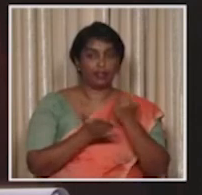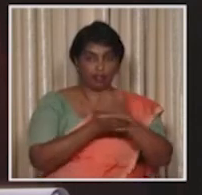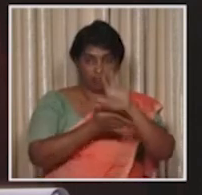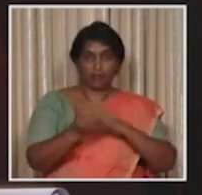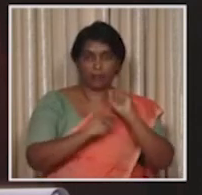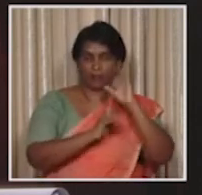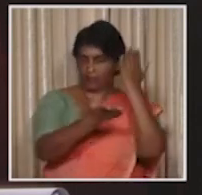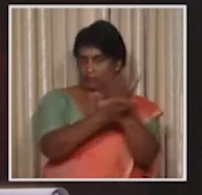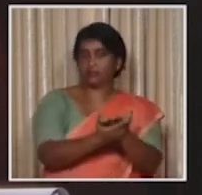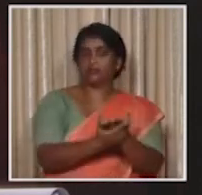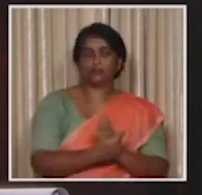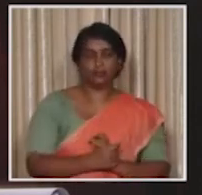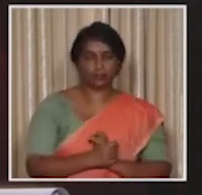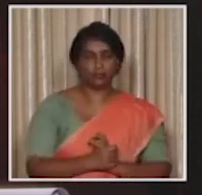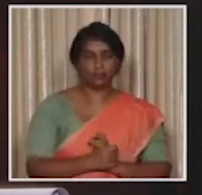කරනවා,